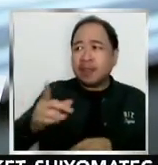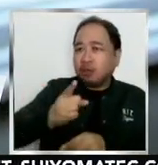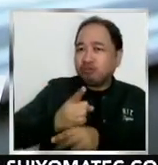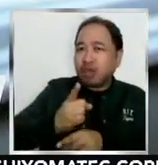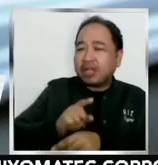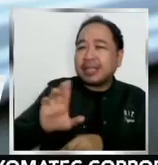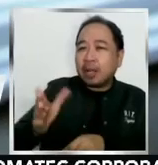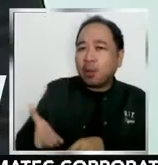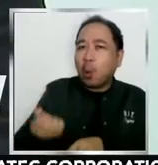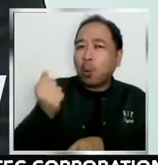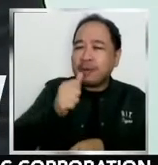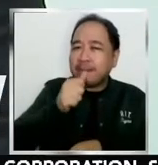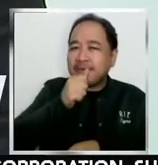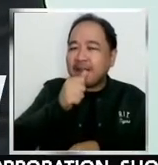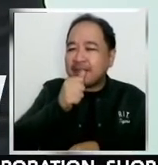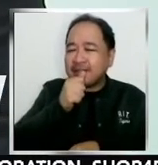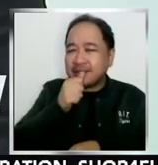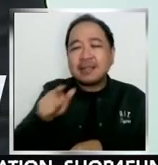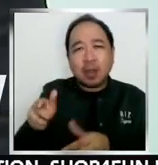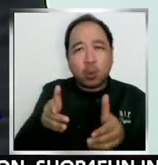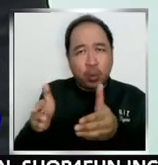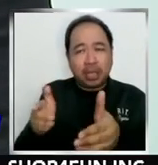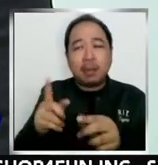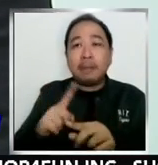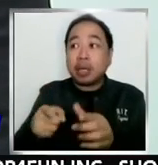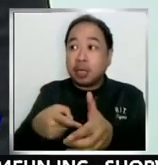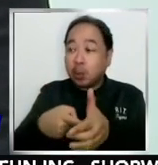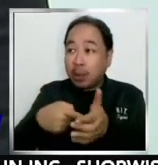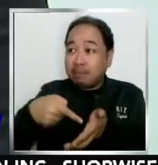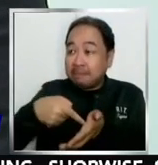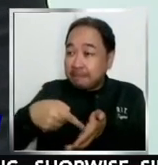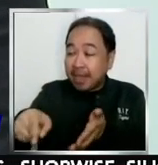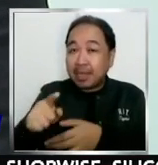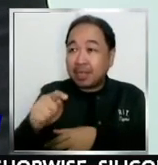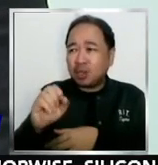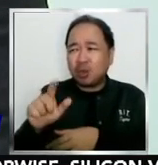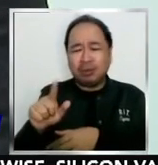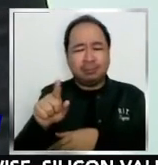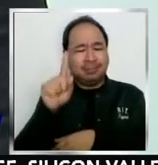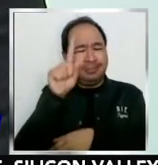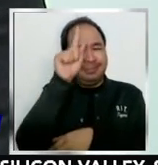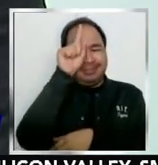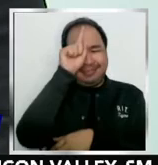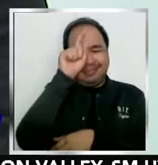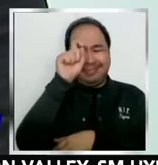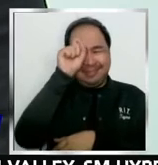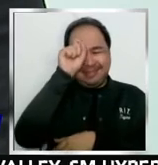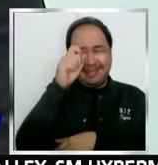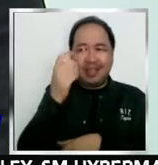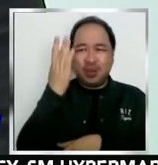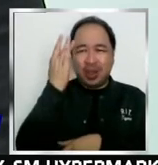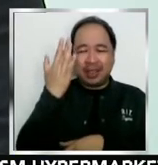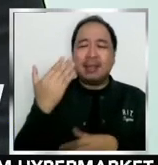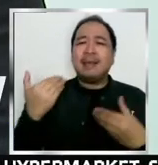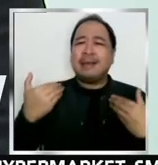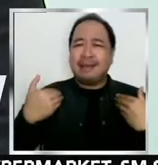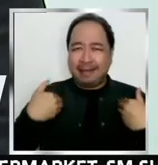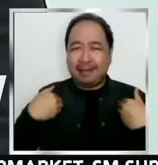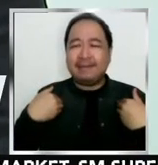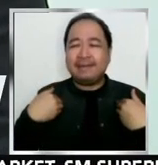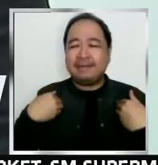no? But to collect fees at saka tolls, medyo alanganin kami doon because we know naman na